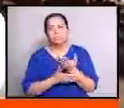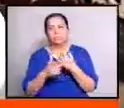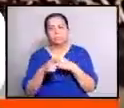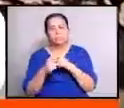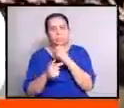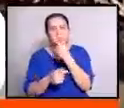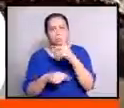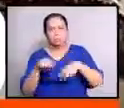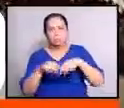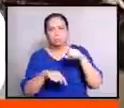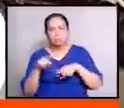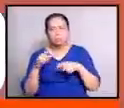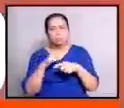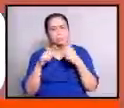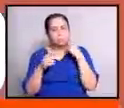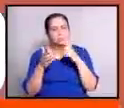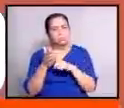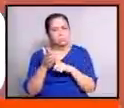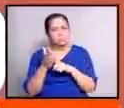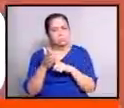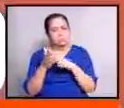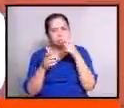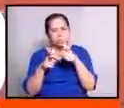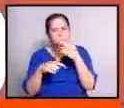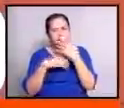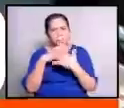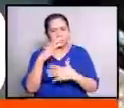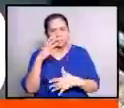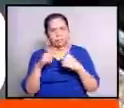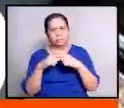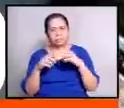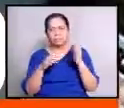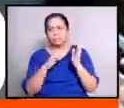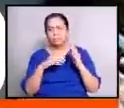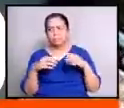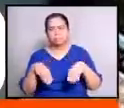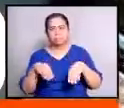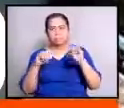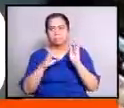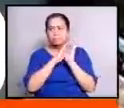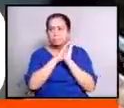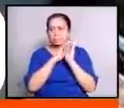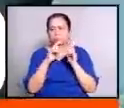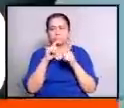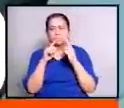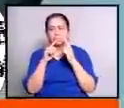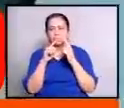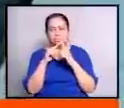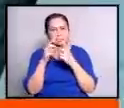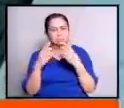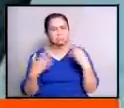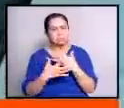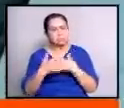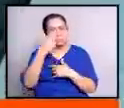niya nakita ang kaibigan, pero napansin daw niya ang mga bakas ng dugo sa pader at higaan ni Sheva. Nung nakita ko po, natakot